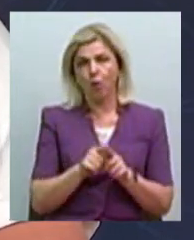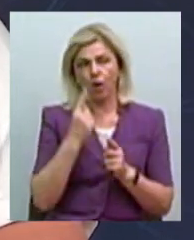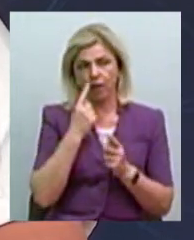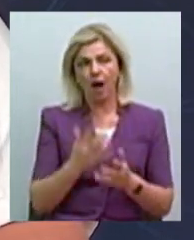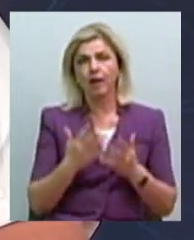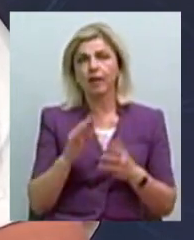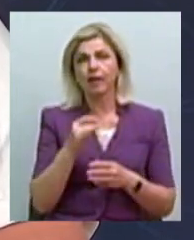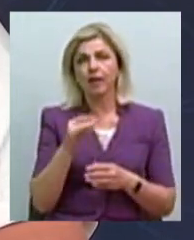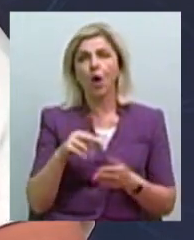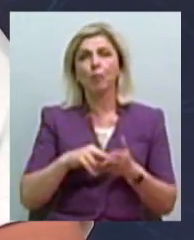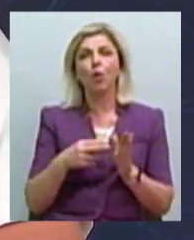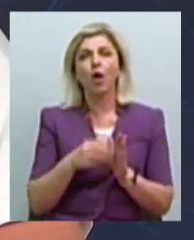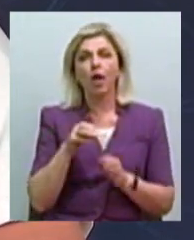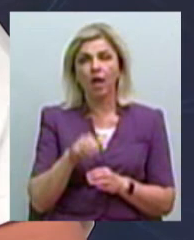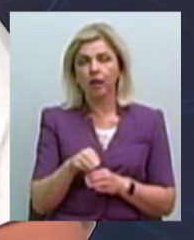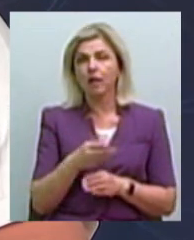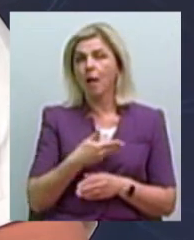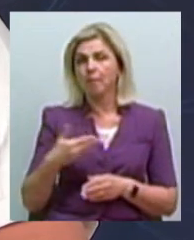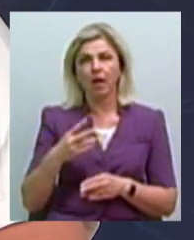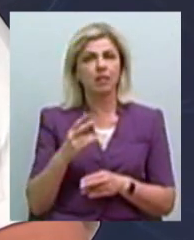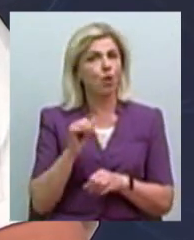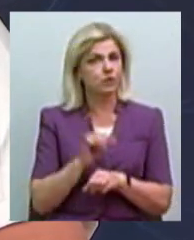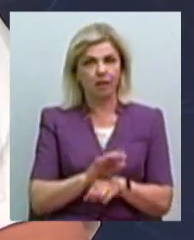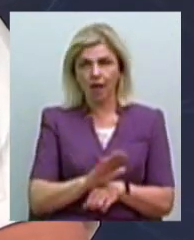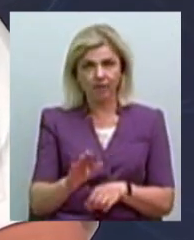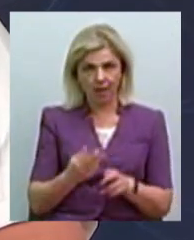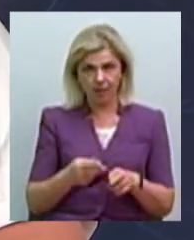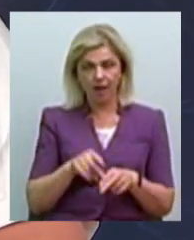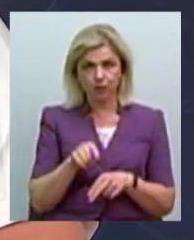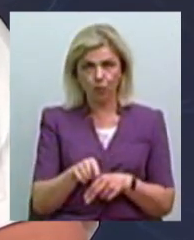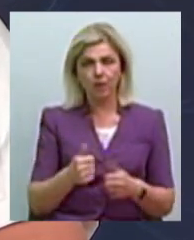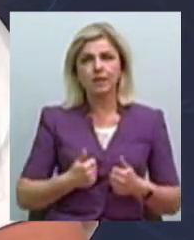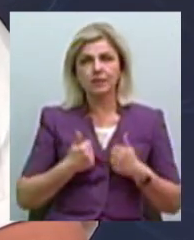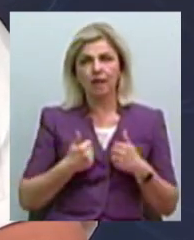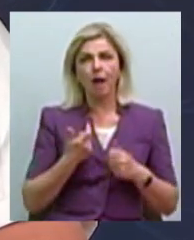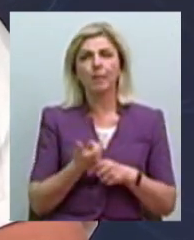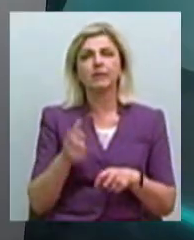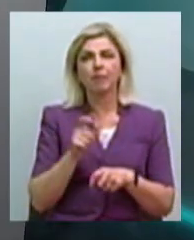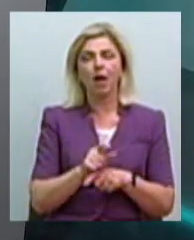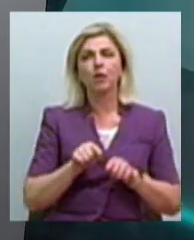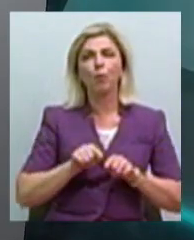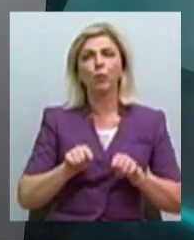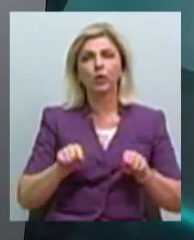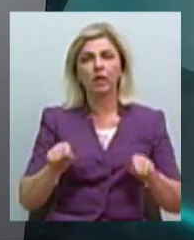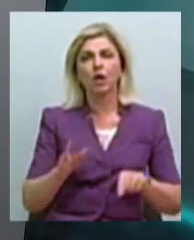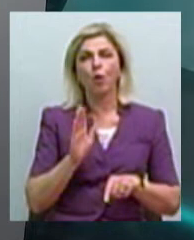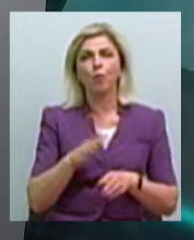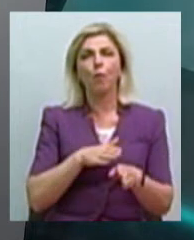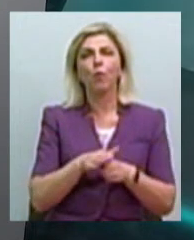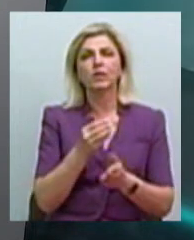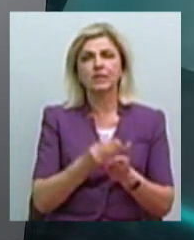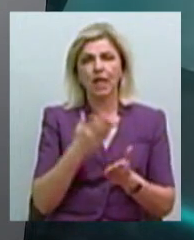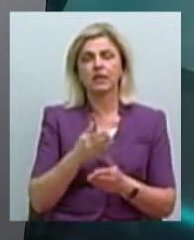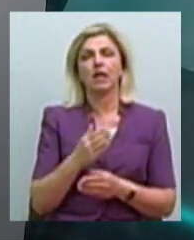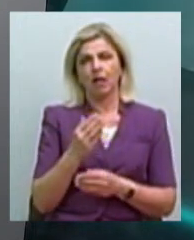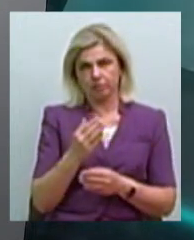проект. Естественно, мы не намерены на этом останавливаться. Мы сейчас будем стараться максимально популяризировать его. Будет полноценный фан-шоп. У